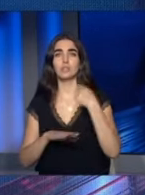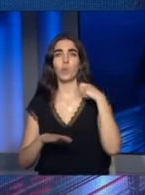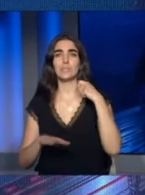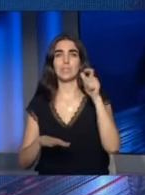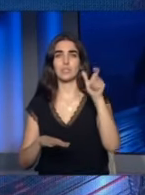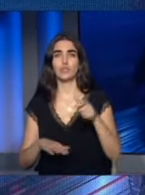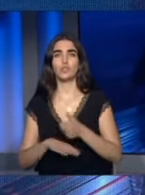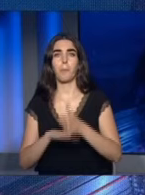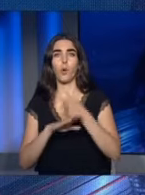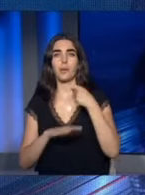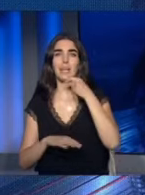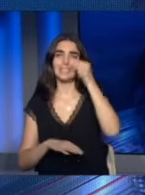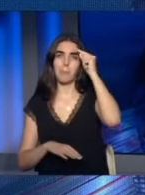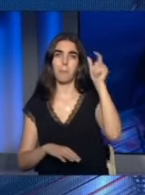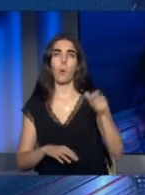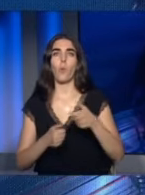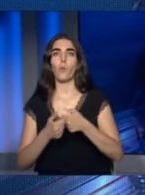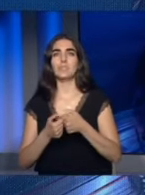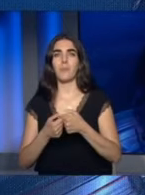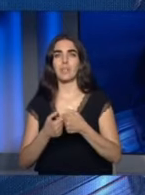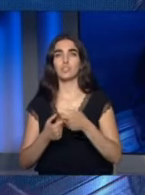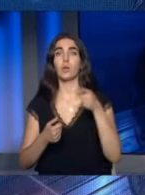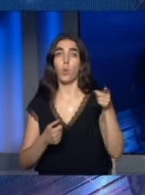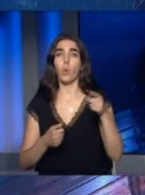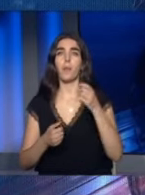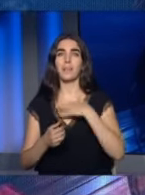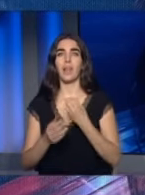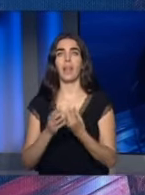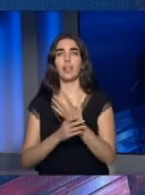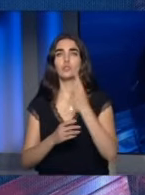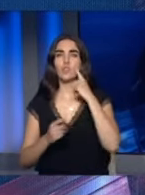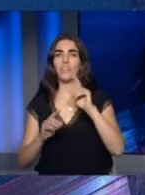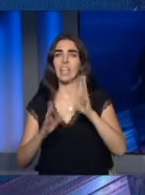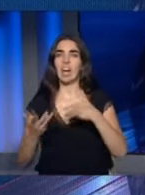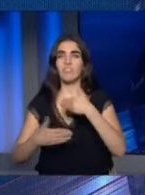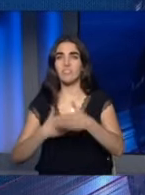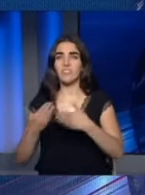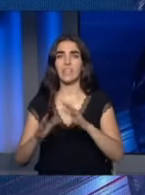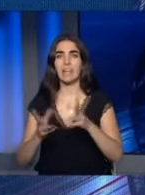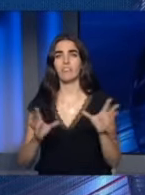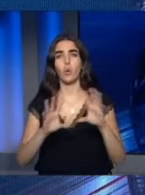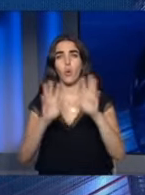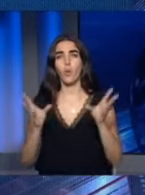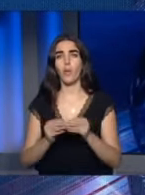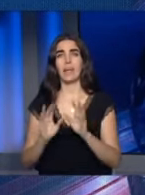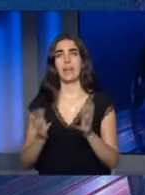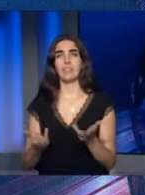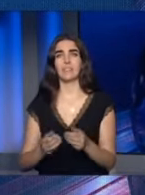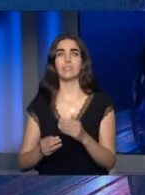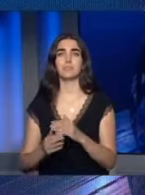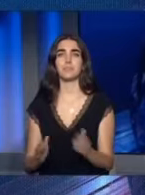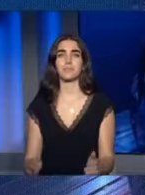مرشحنا او من نؤيد لموقع رئاسه الجمهوريه هو الوزير سليمان فرنجي نتيجه لما نراه من